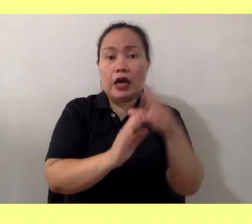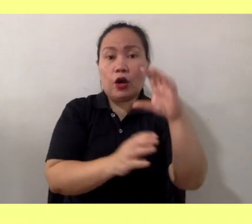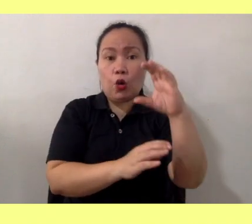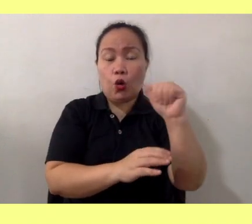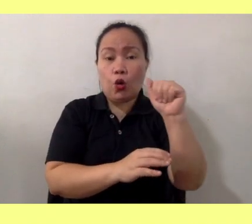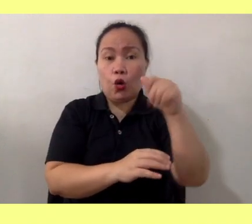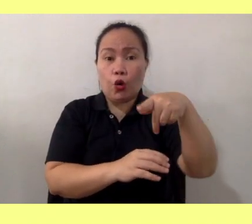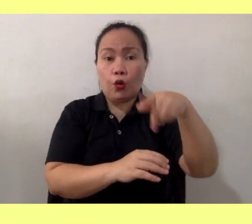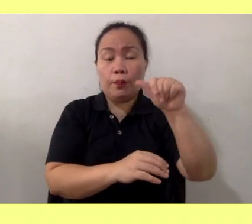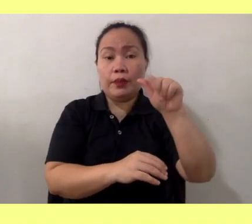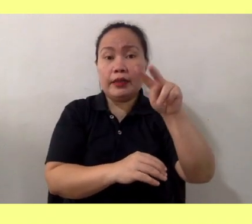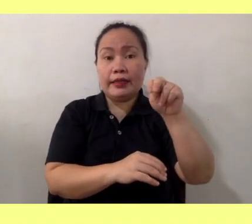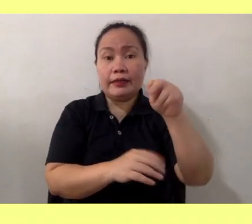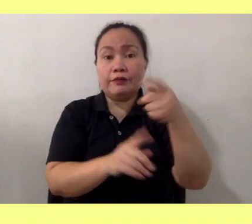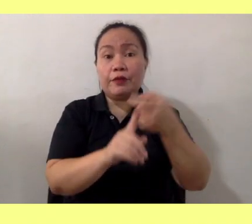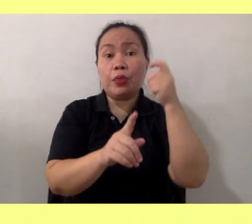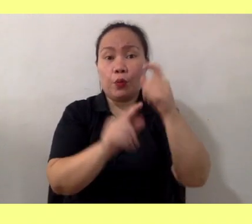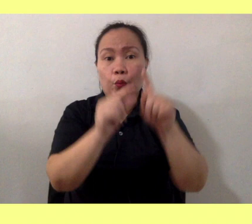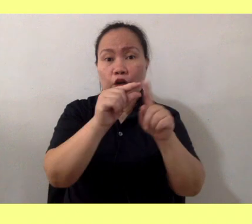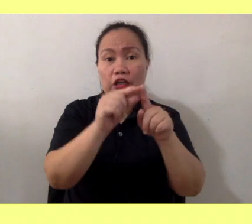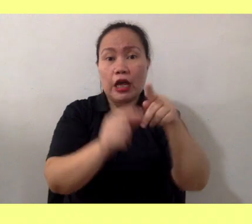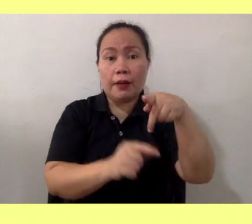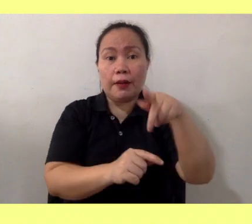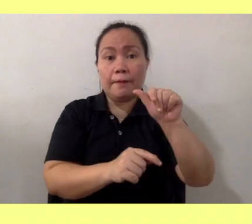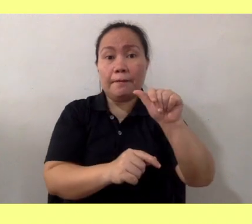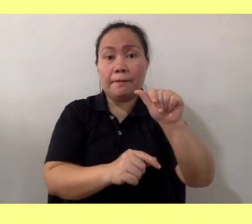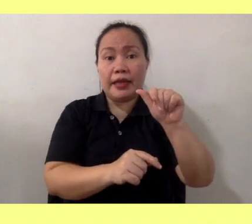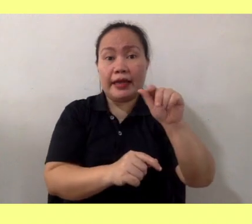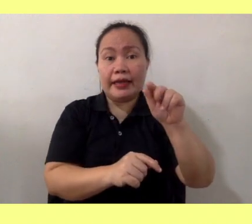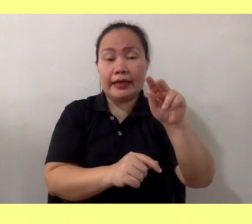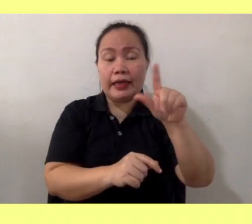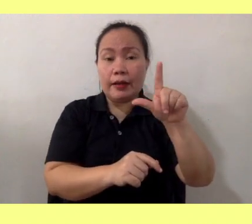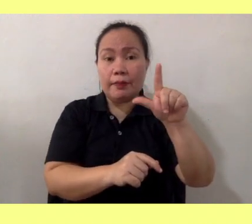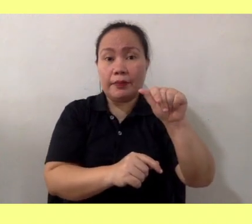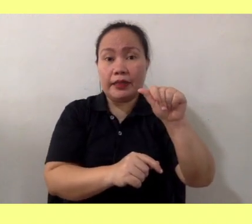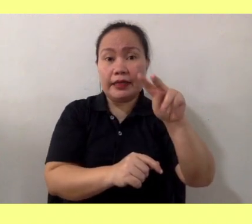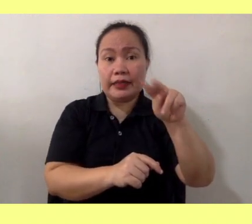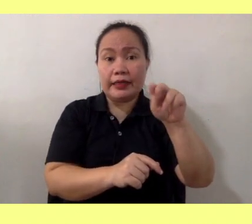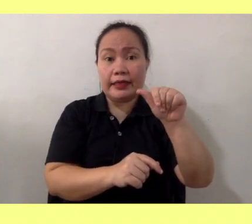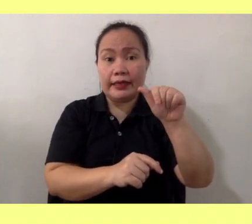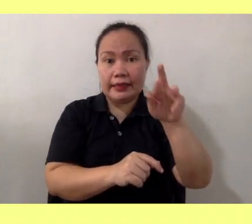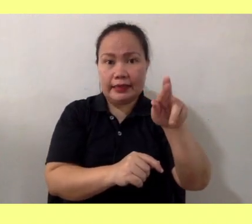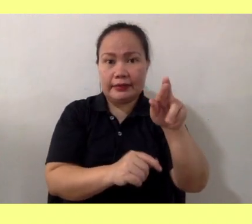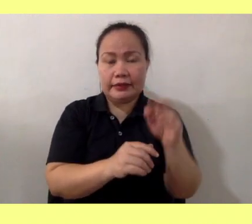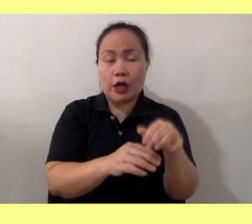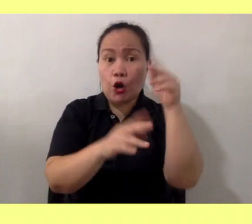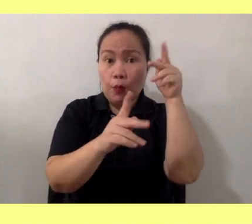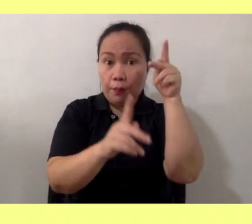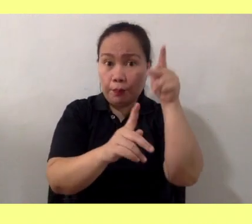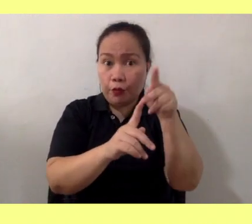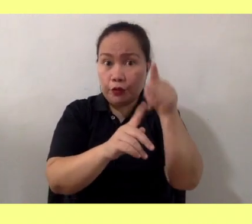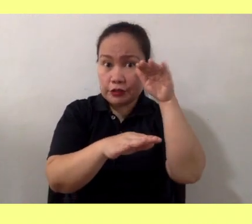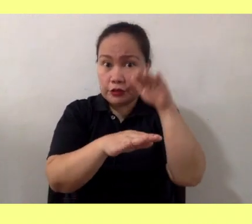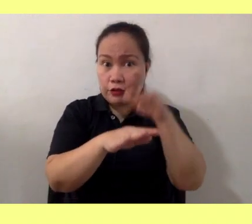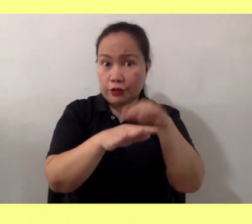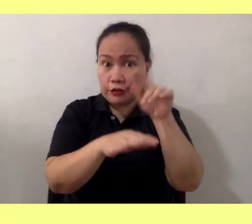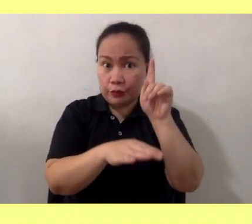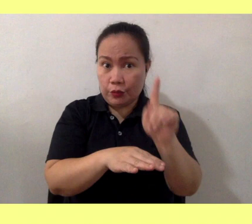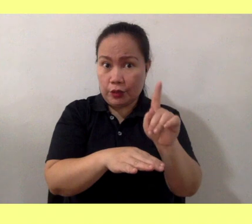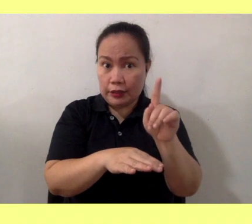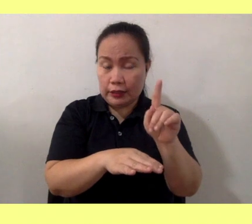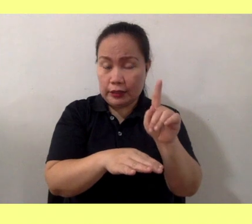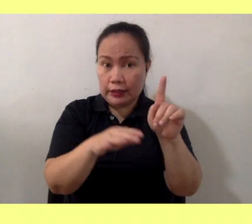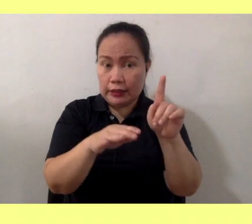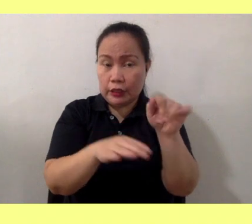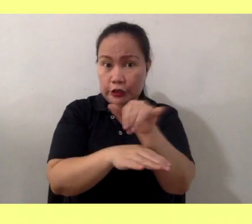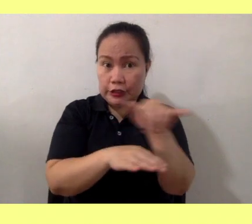naman, coplanar from the word plane. Okay, plane. So, coplanar. So, ito naman yung mga points